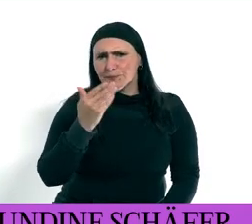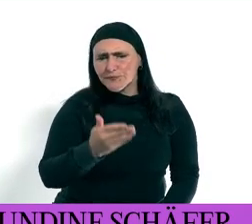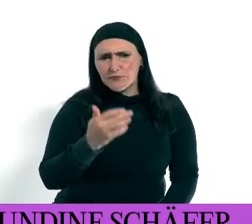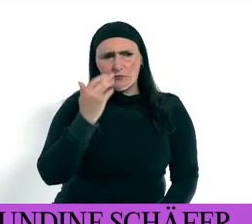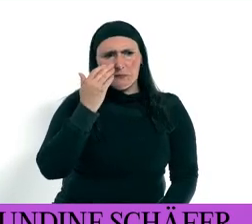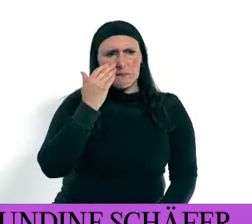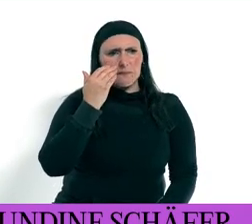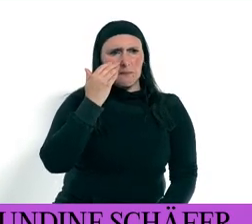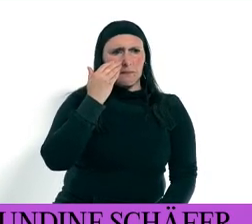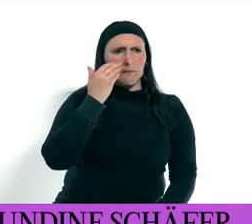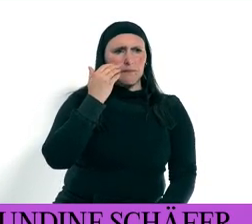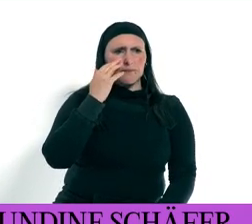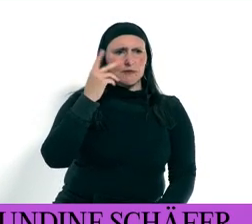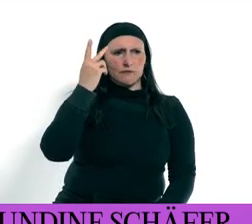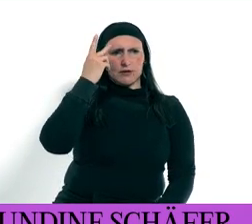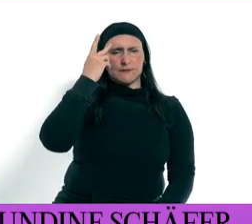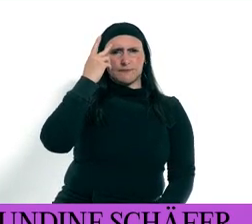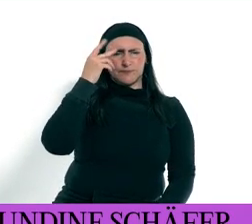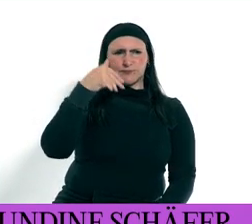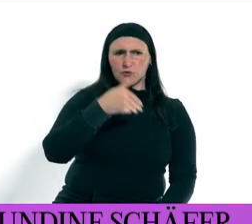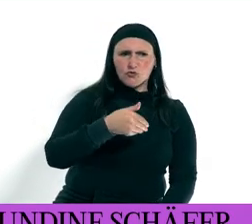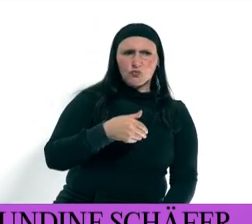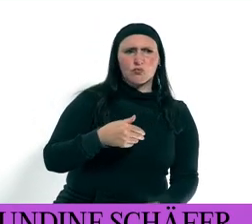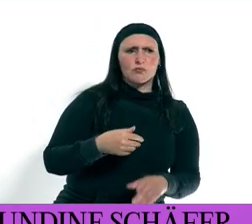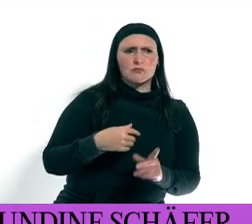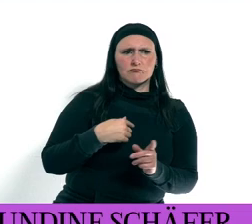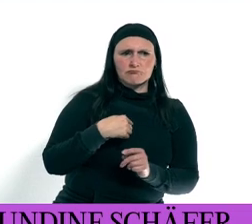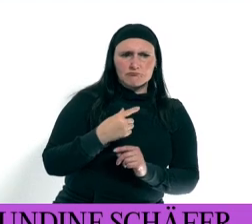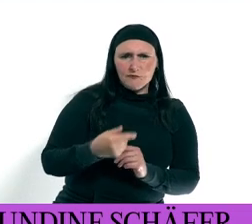or going back, you know, again and again, like, you know, from